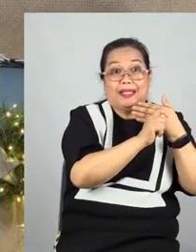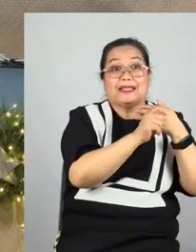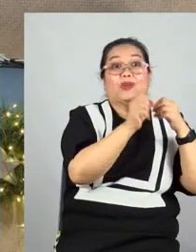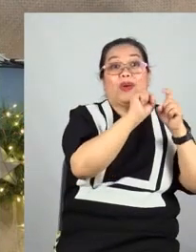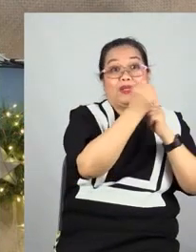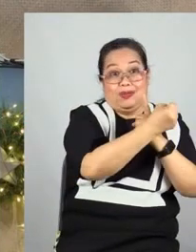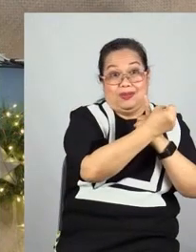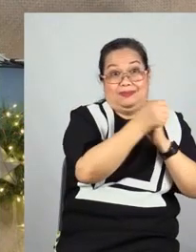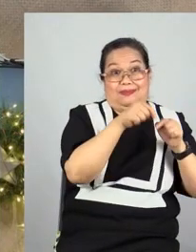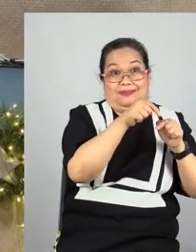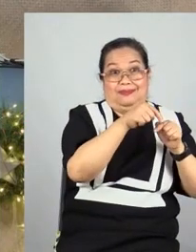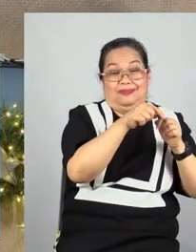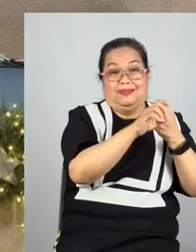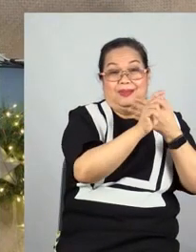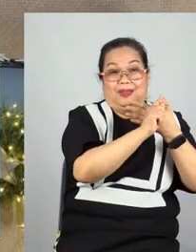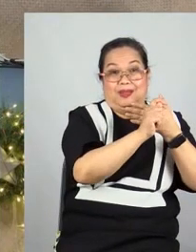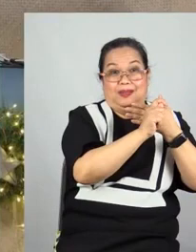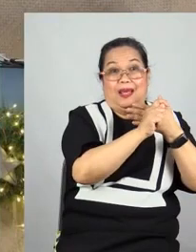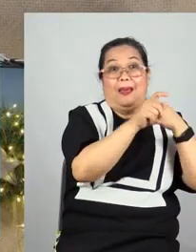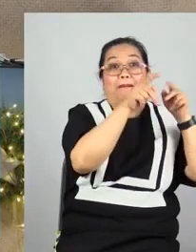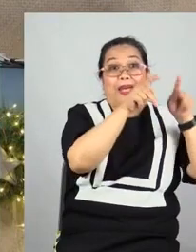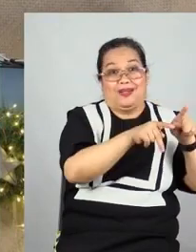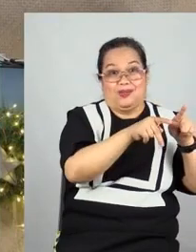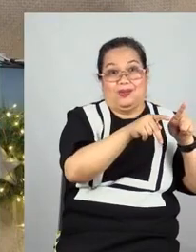kalikasan ay tao.